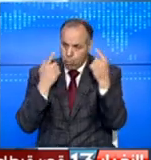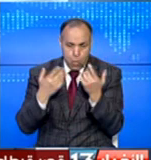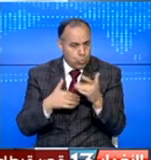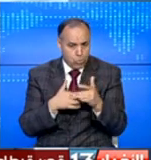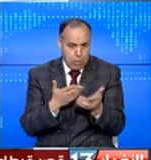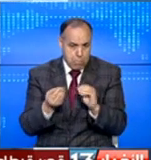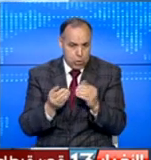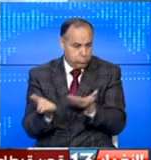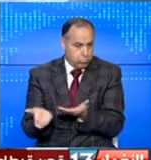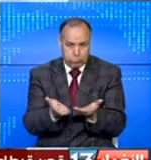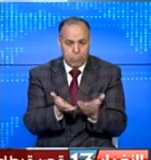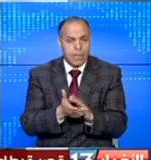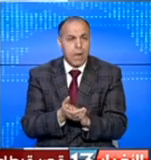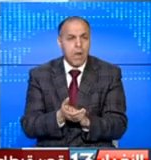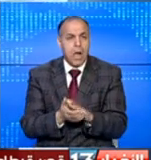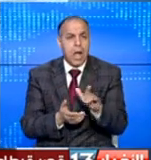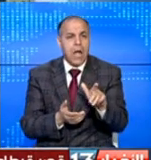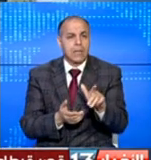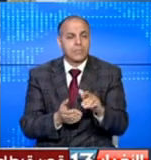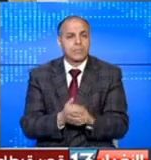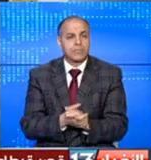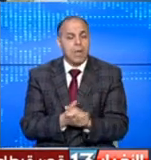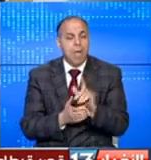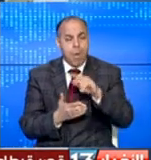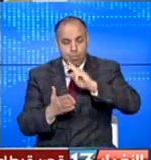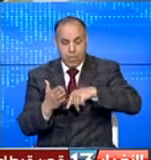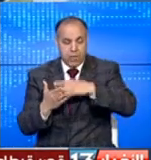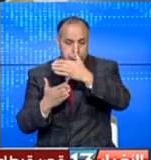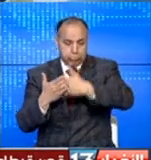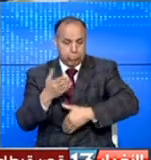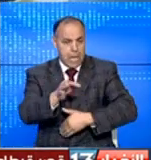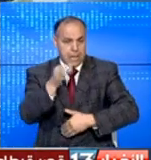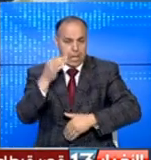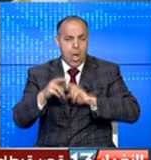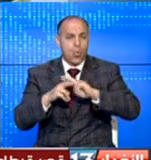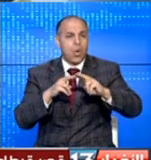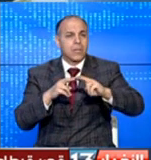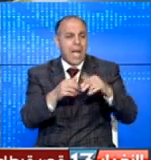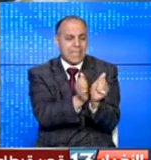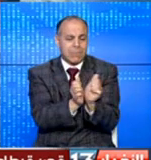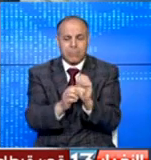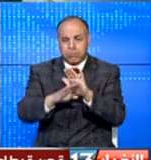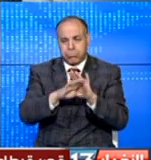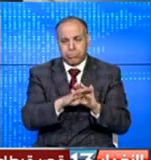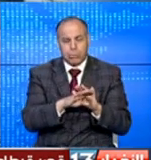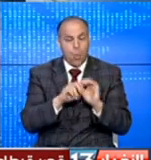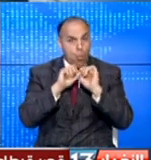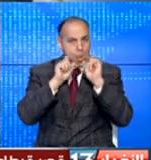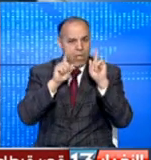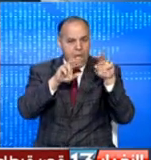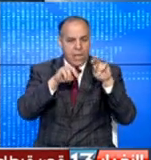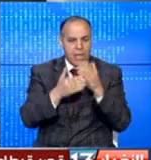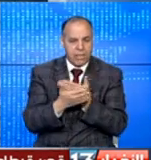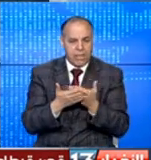من مشاكل ما في ذلك مسألة التعيينات الكبرى. المذكرة التعاقدية التي اختير لها عنوان من أجل ائتلاف حكومي حكومة الوضوح وإعادة